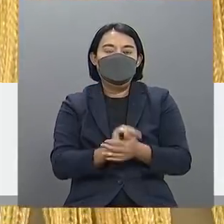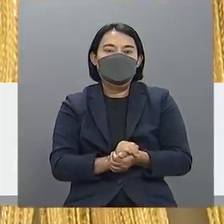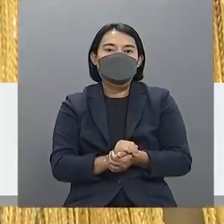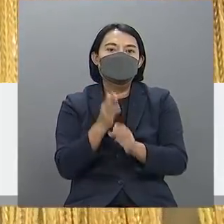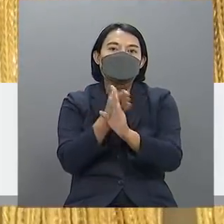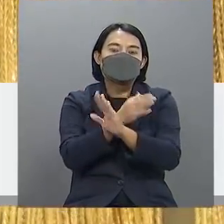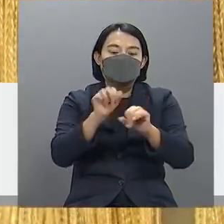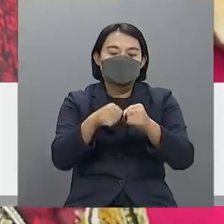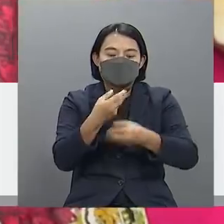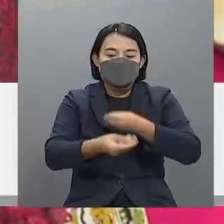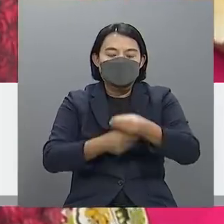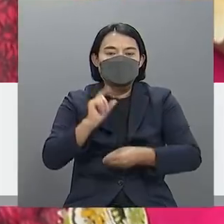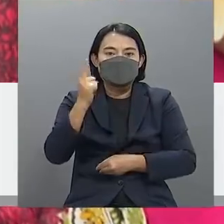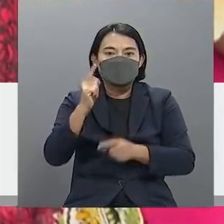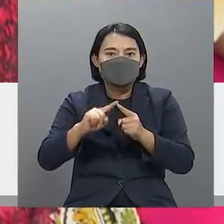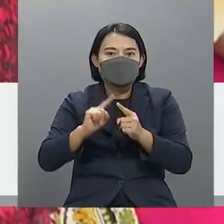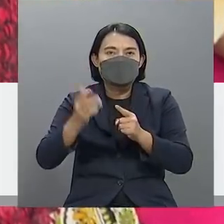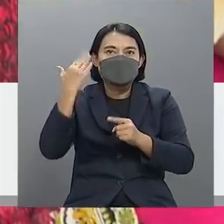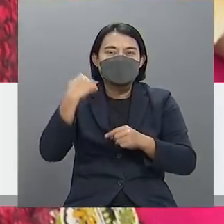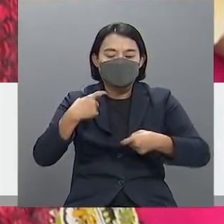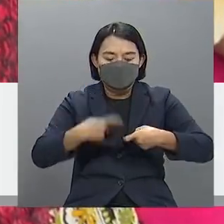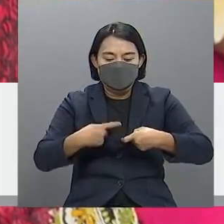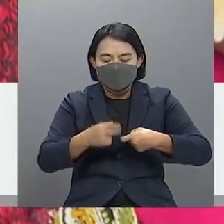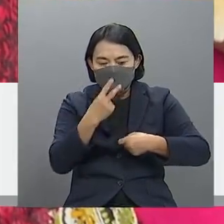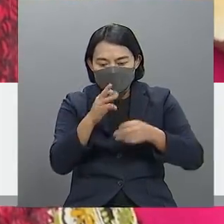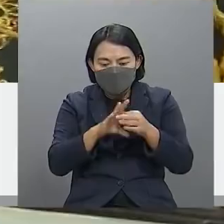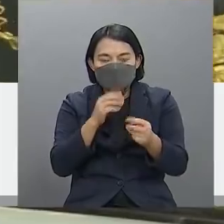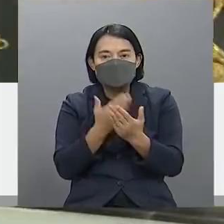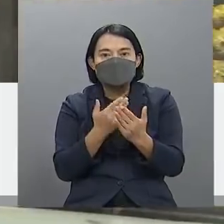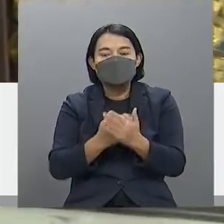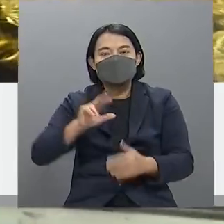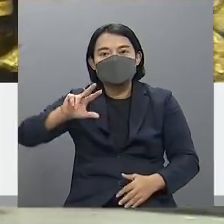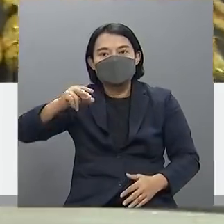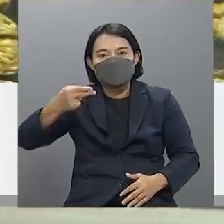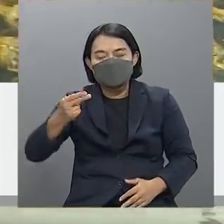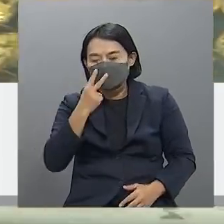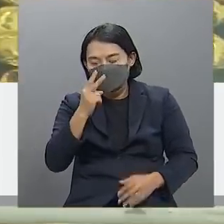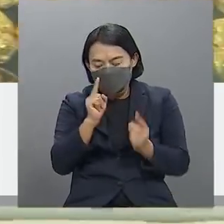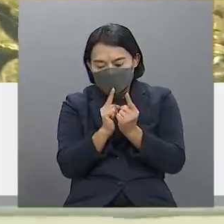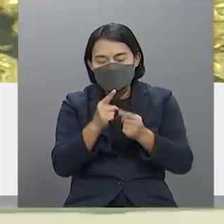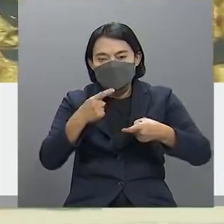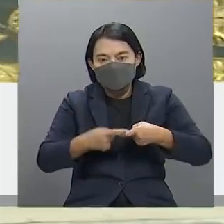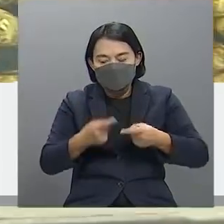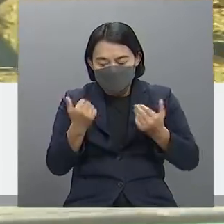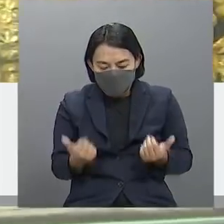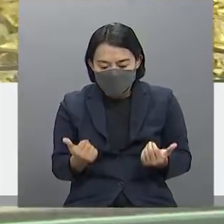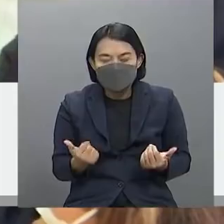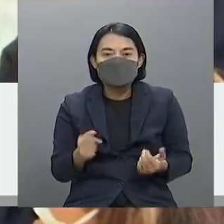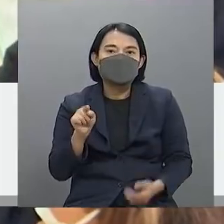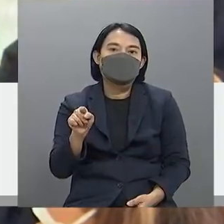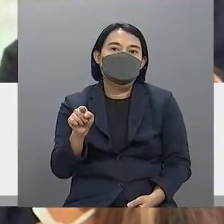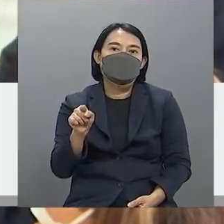ขาบอกว่ามันเป็นไปได้ยากที่เราจะเห็นบาทละ 30,000 บาทเกิดขึ้นแต่ตอนนี้มันเป็นไปแล้วค่ะราคาทองคำในสัป